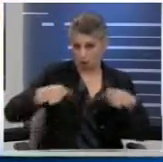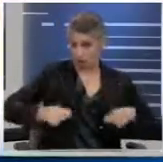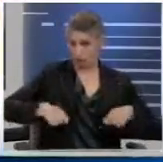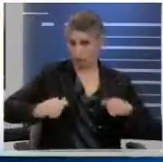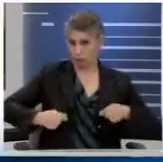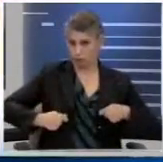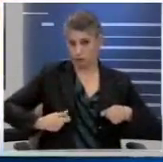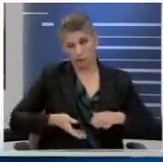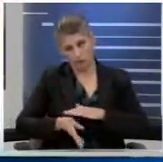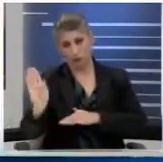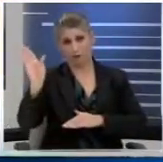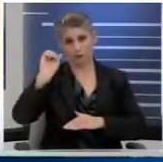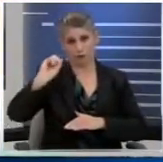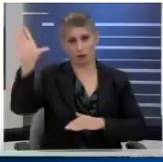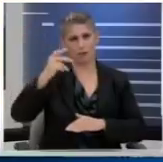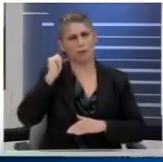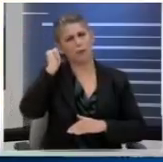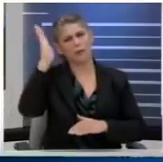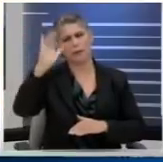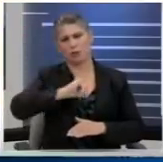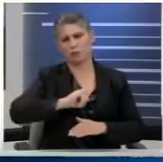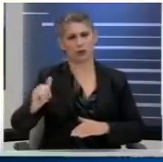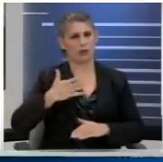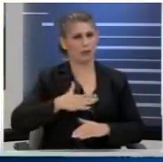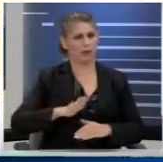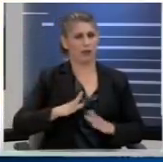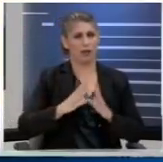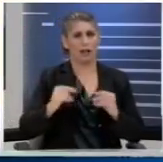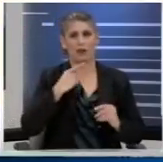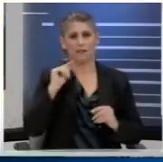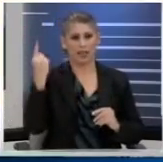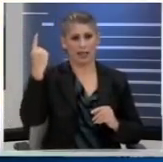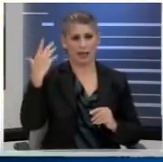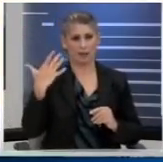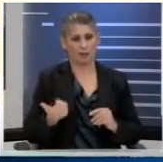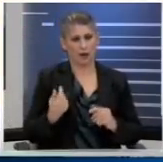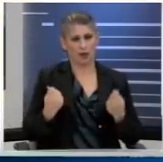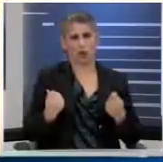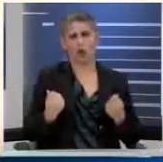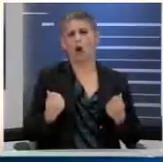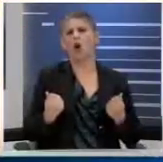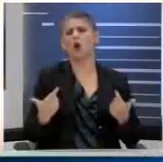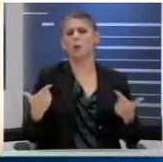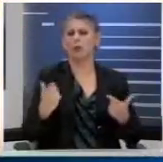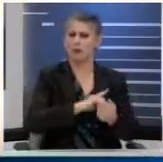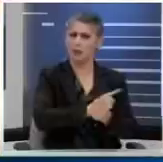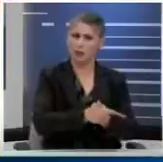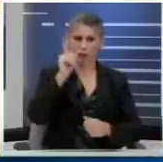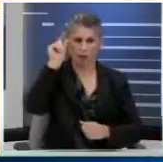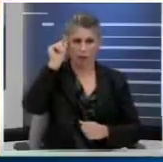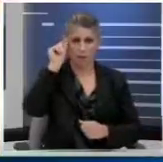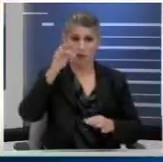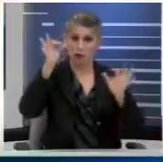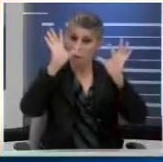ελίτ, που δεν πιστεύω ότι θα θελήσουν ποτέ να χάσουν την ευκαιρία, εφόσον θα έχουν την οικονομική δυνατότητα, να σπουδάσουν